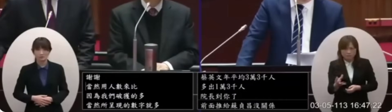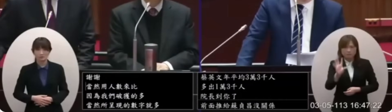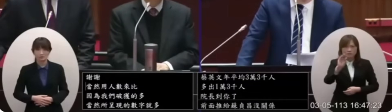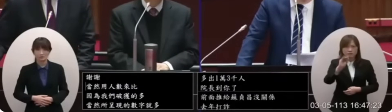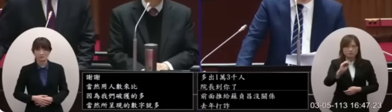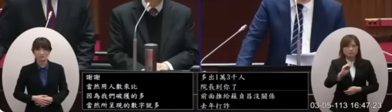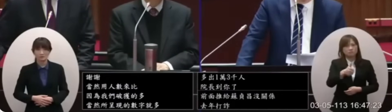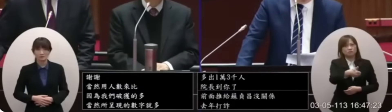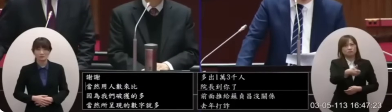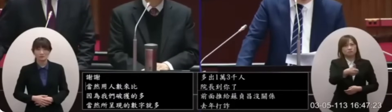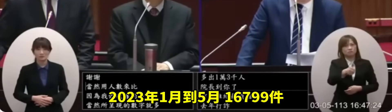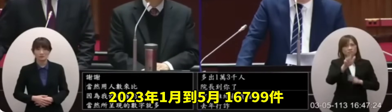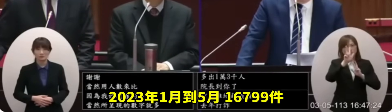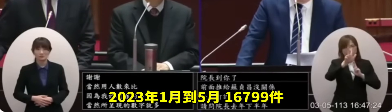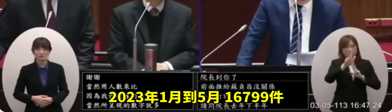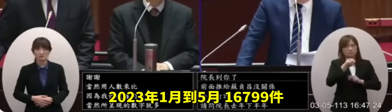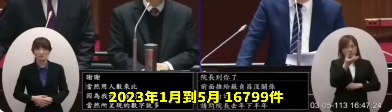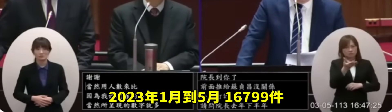实。